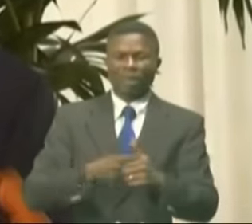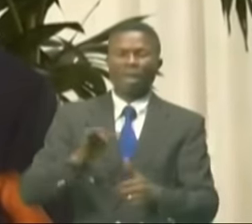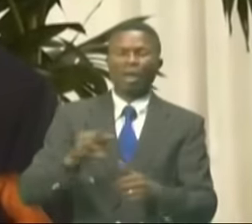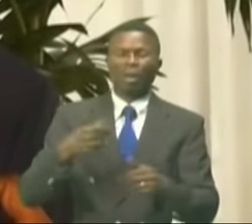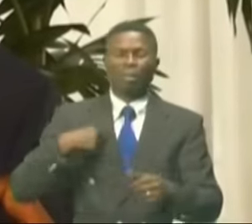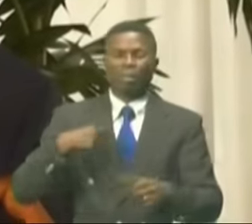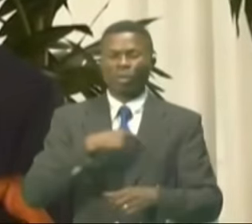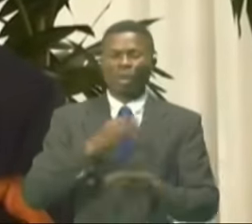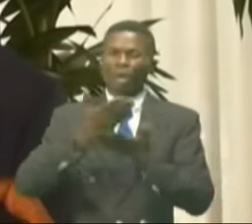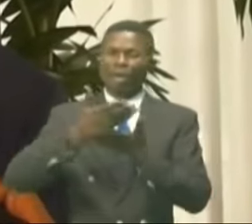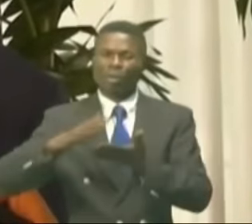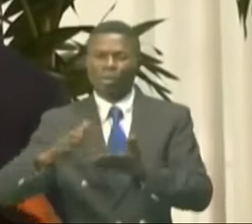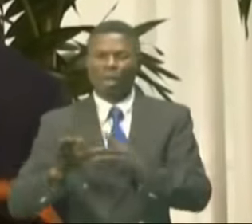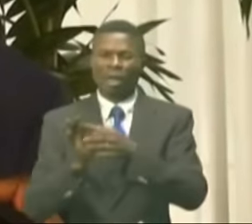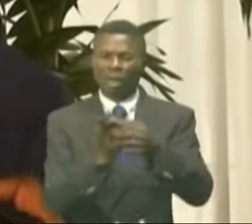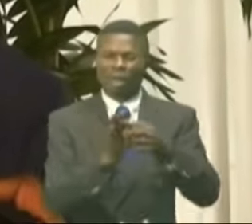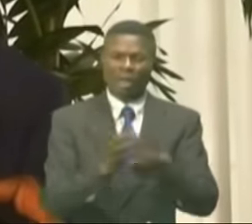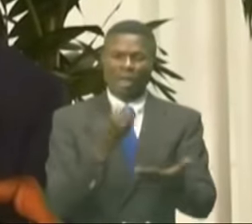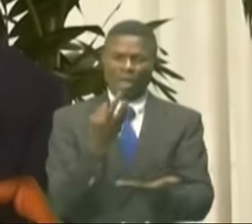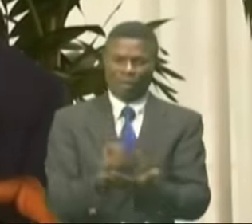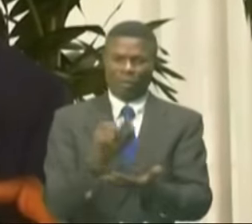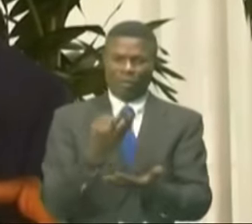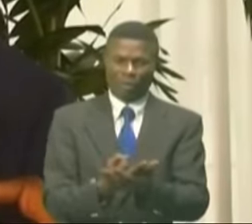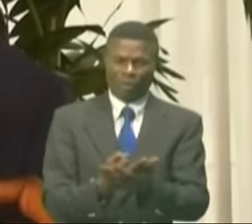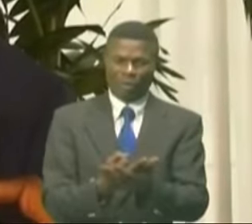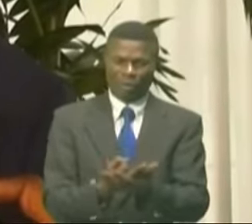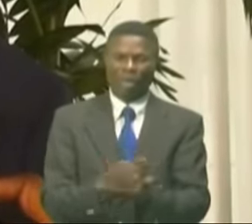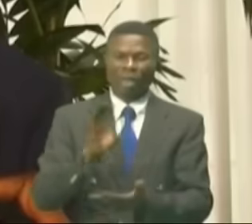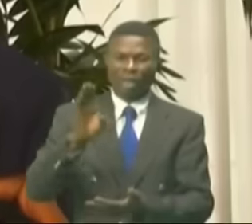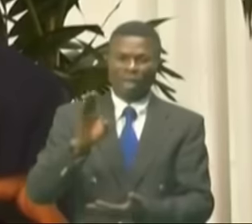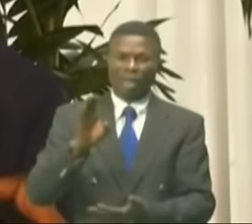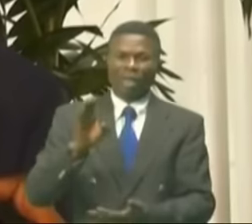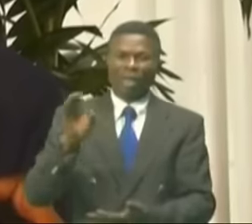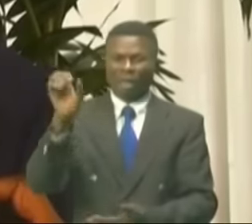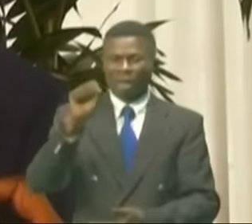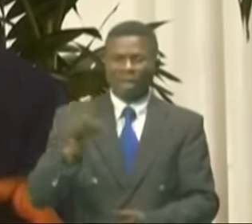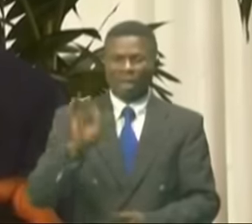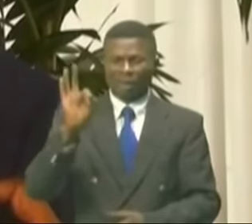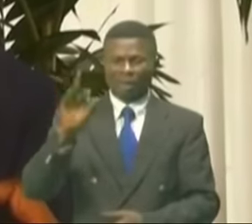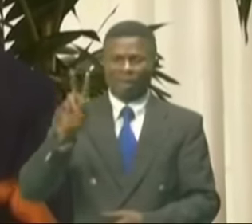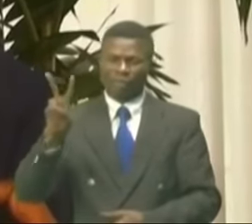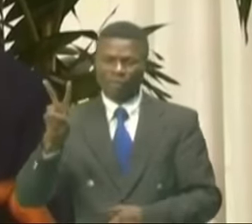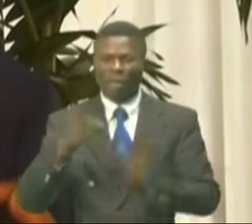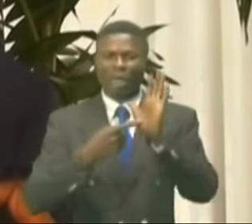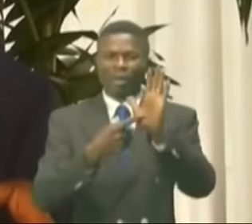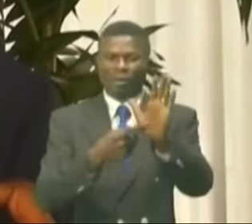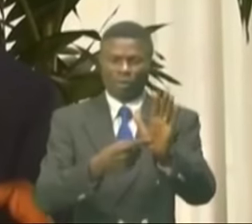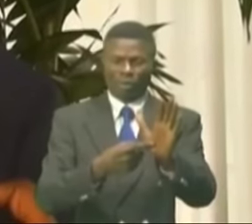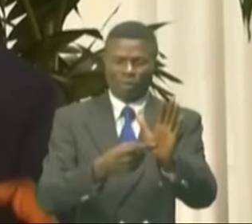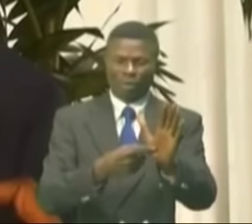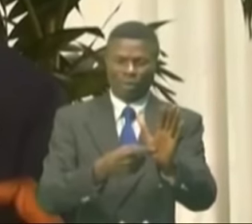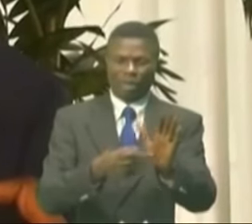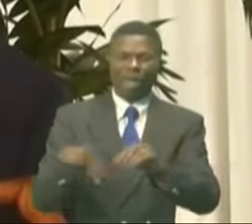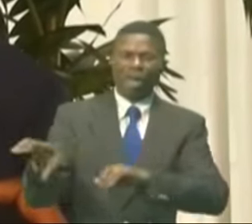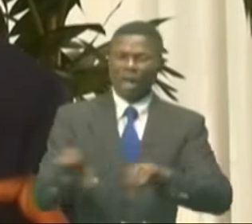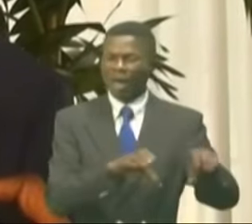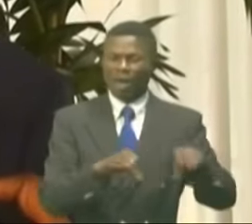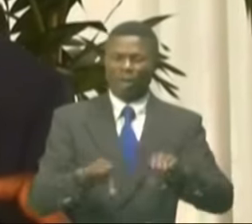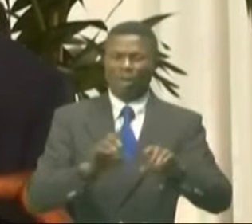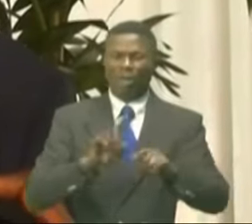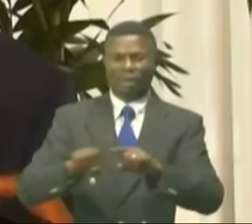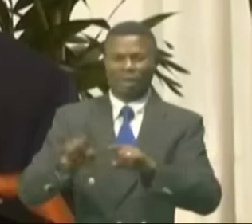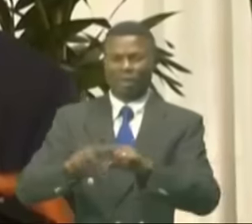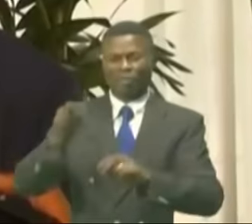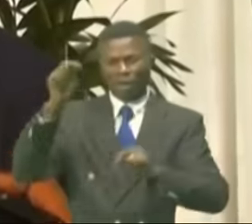la branche de la coopération financière qu'on appelle KFV. Donc de présenter ici un peu les actions à différents